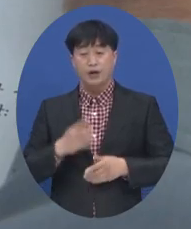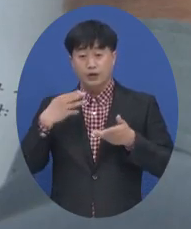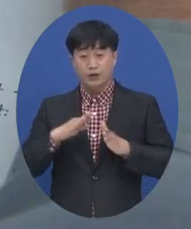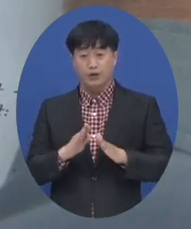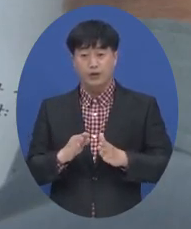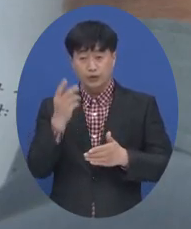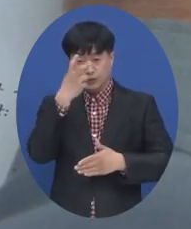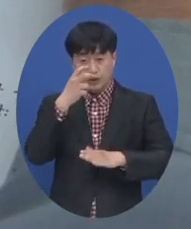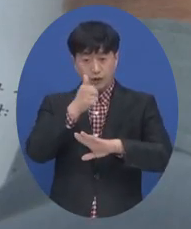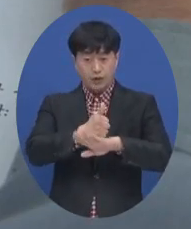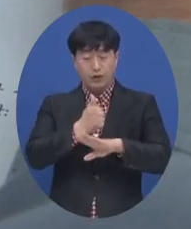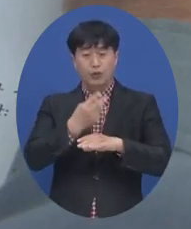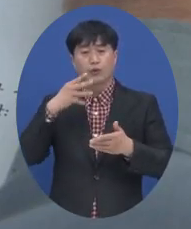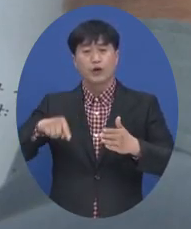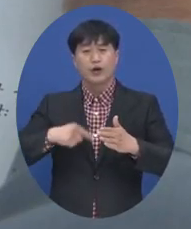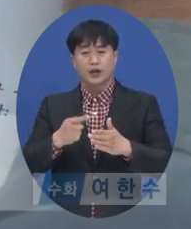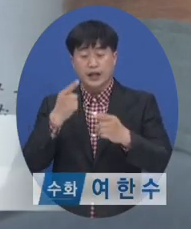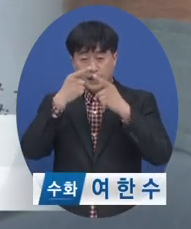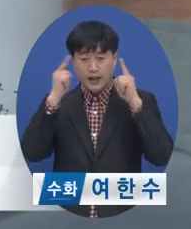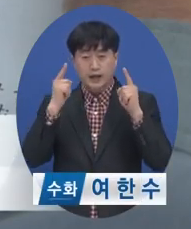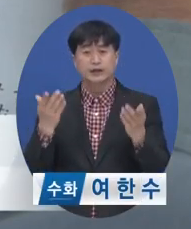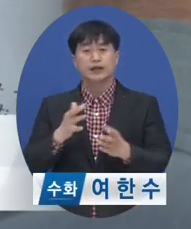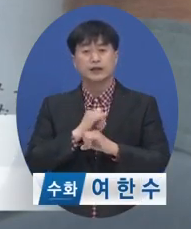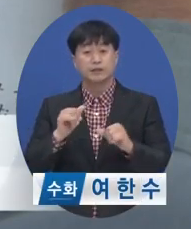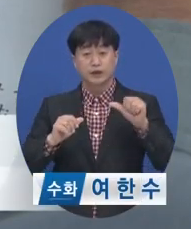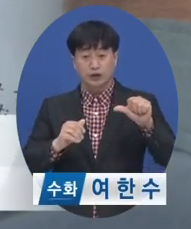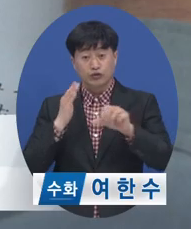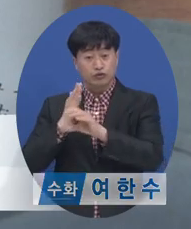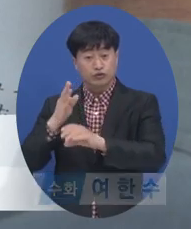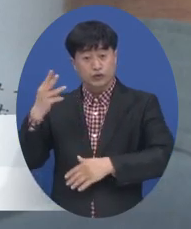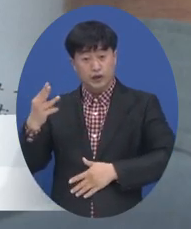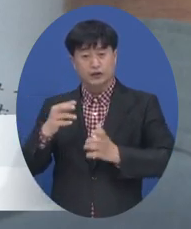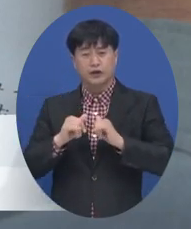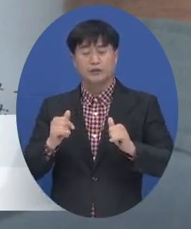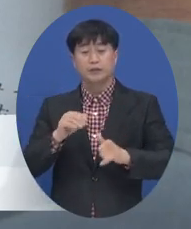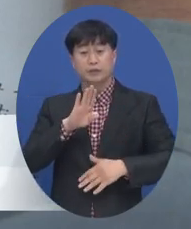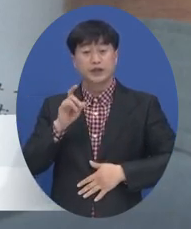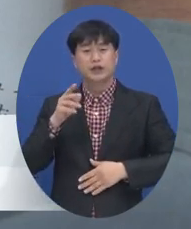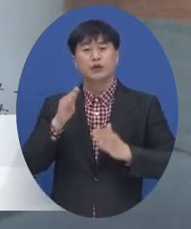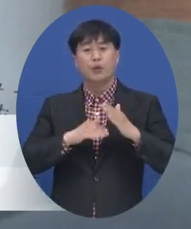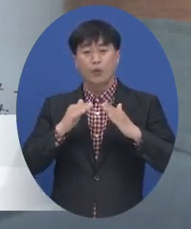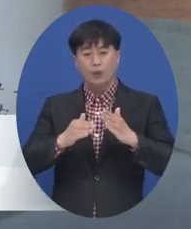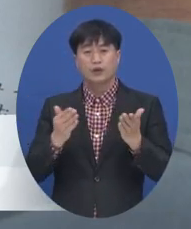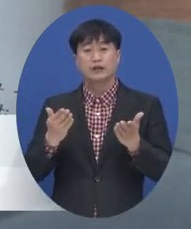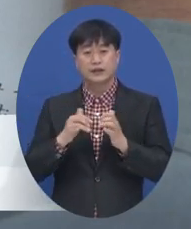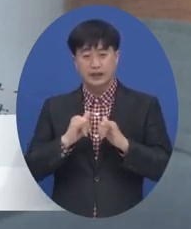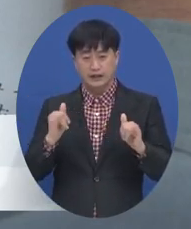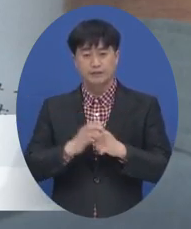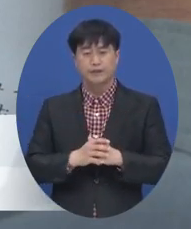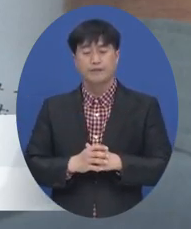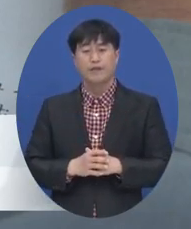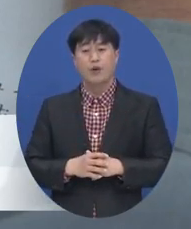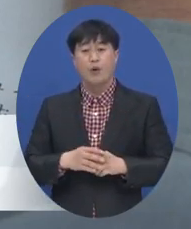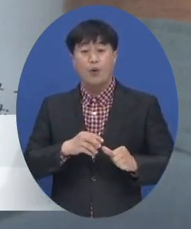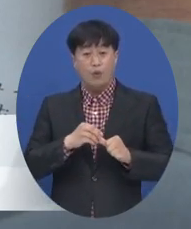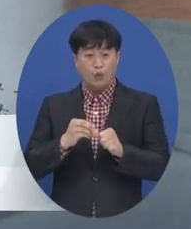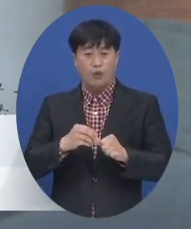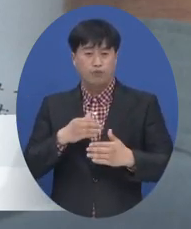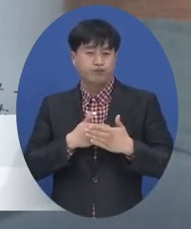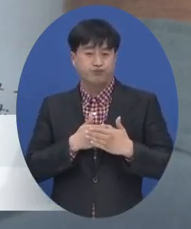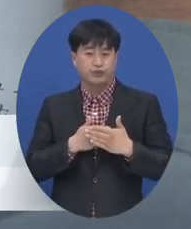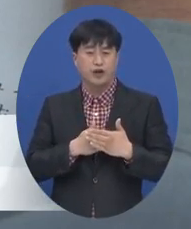경기도의 조사에 따르면 도내 대학 노동자 5명 중 3명은 비정규직입니다. 고용 불안정과 저임금, 열악한